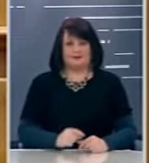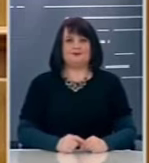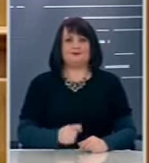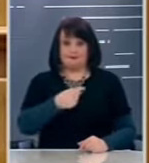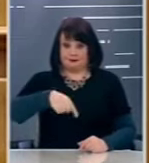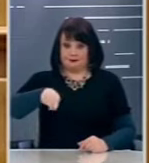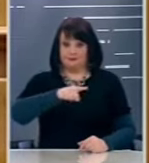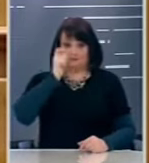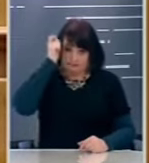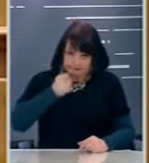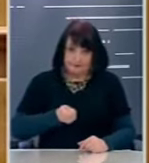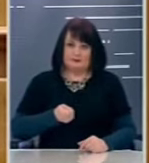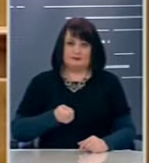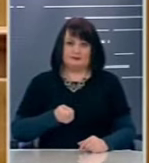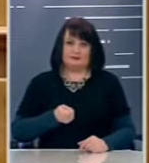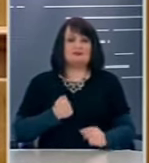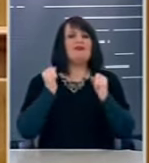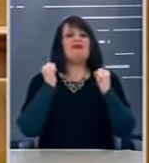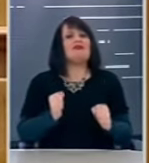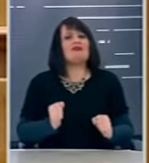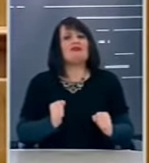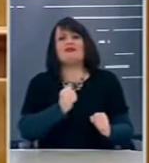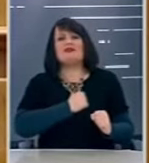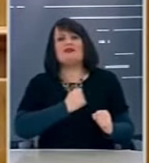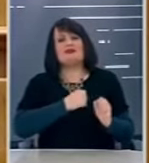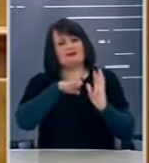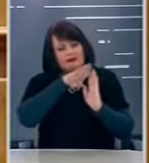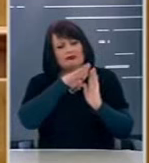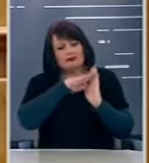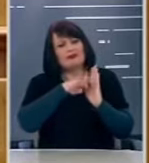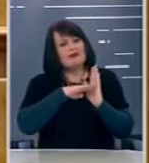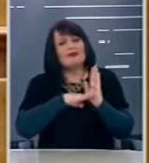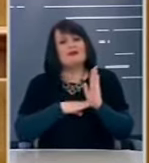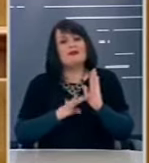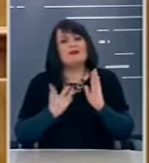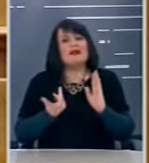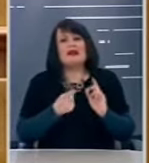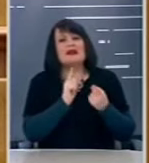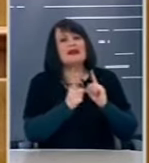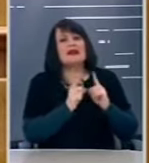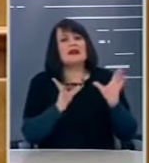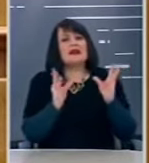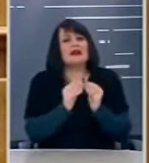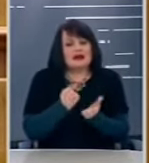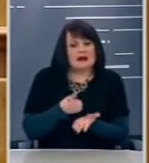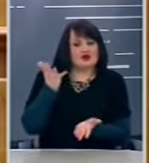Συνομολογήθηκαν λοιπόν οι βασικές αρχές στις οποίες θα κινείται η συμφωνία για την